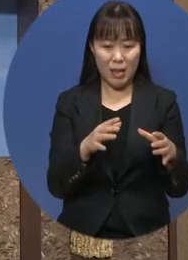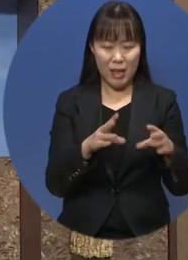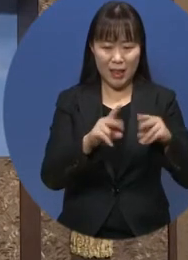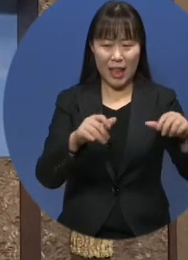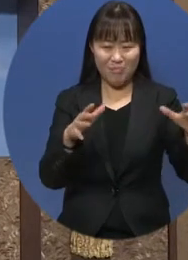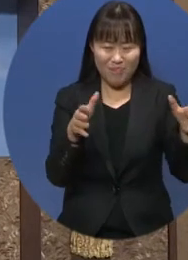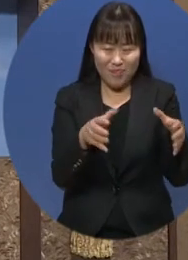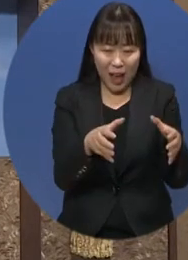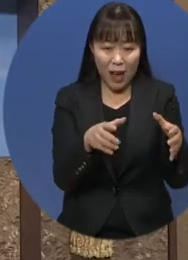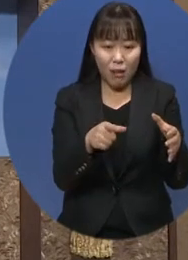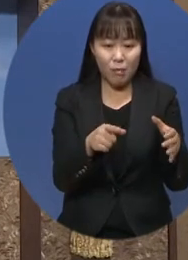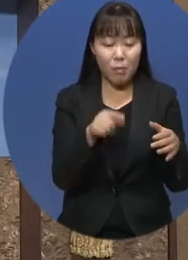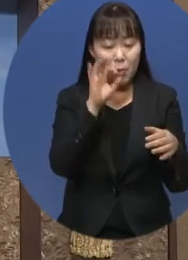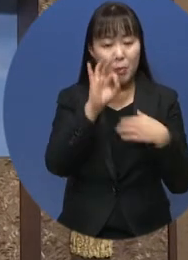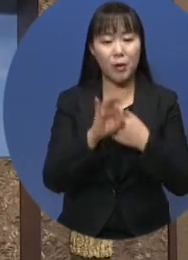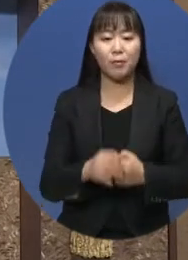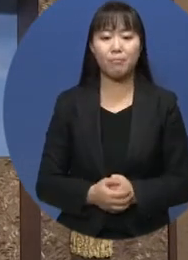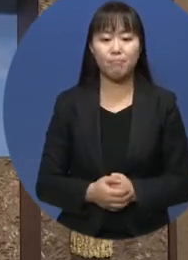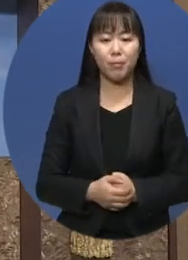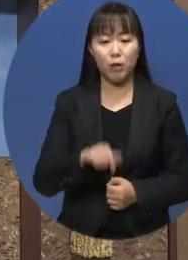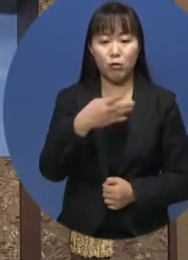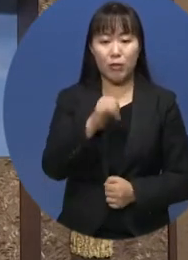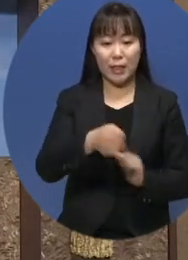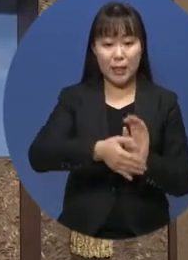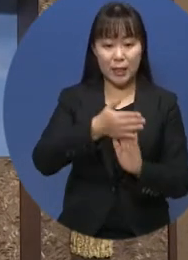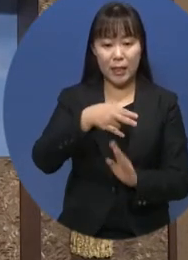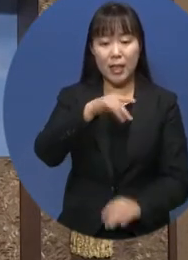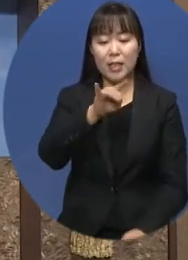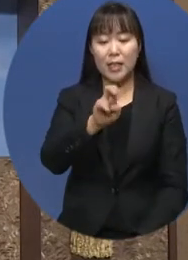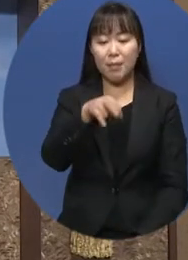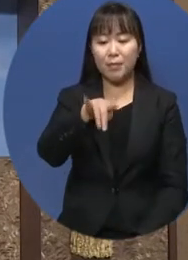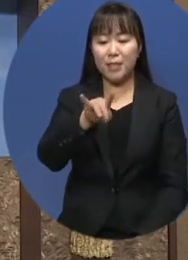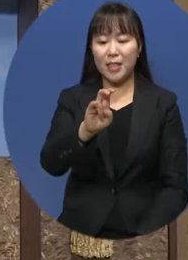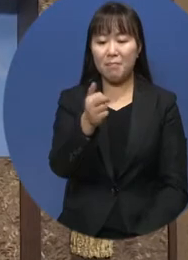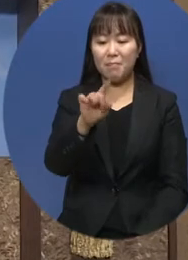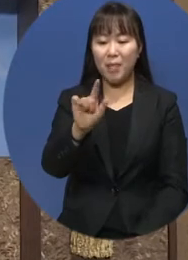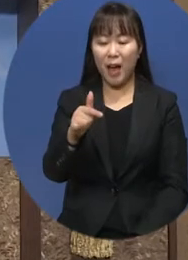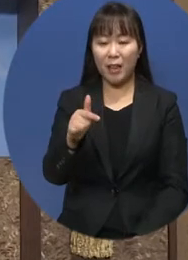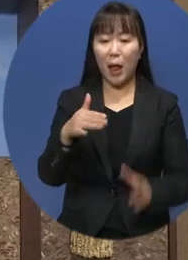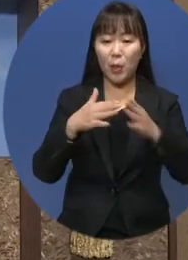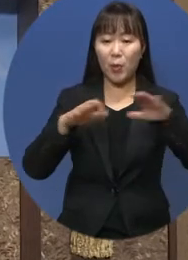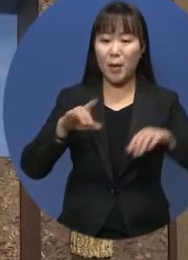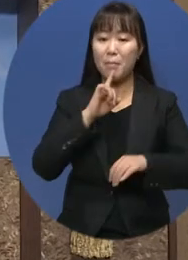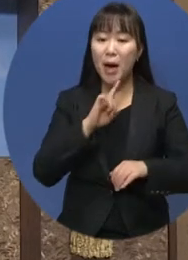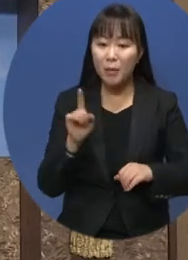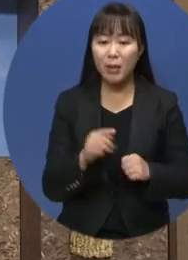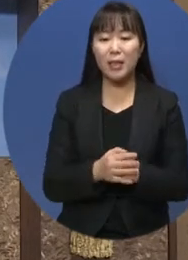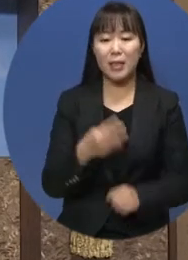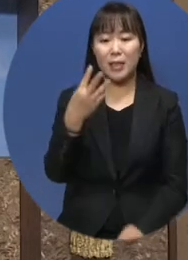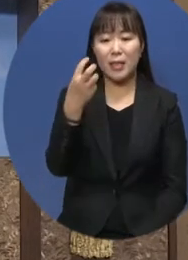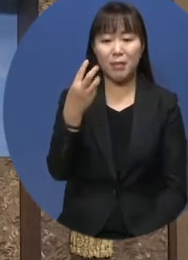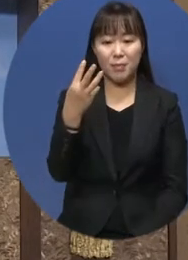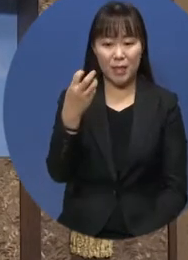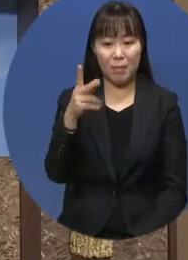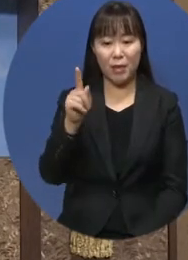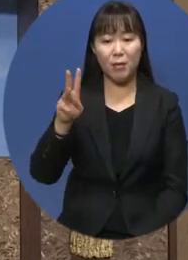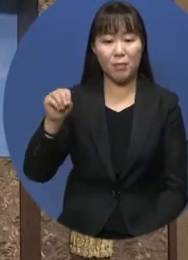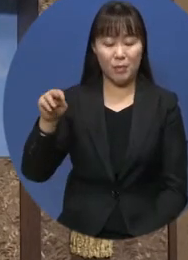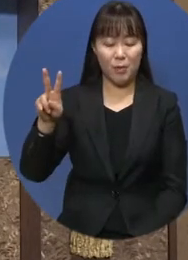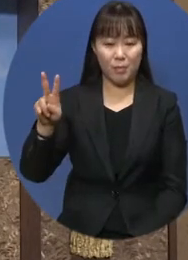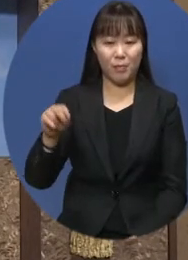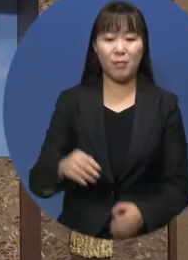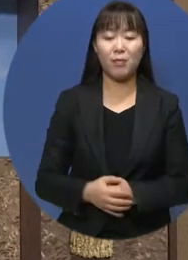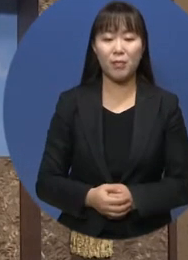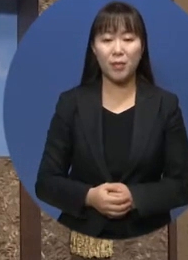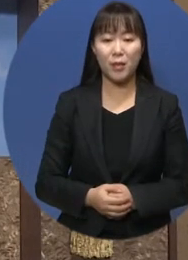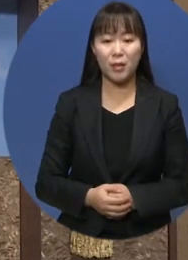어느 정도로 장녀 하면 저는 구리시 를 삼삼한 동 매달아 고 얘기하는데 33 제곱 km